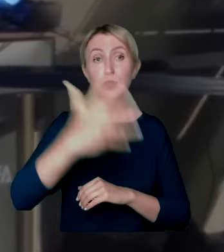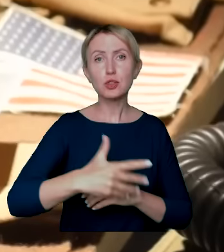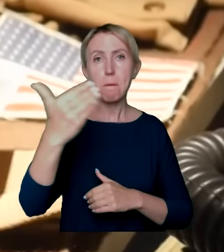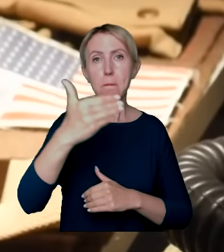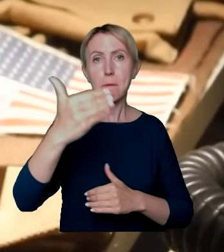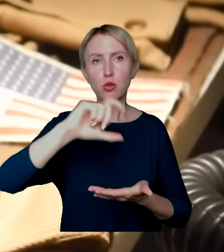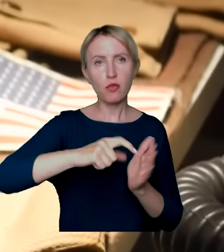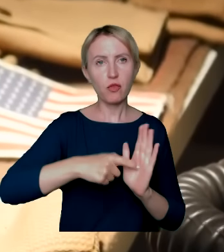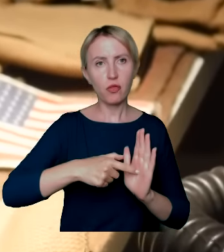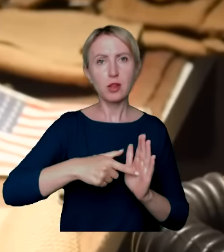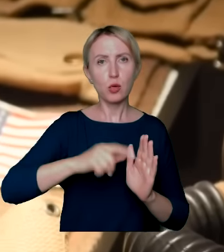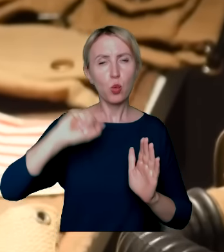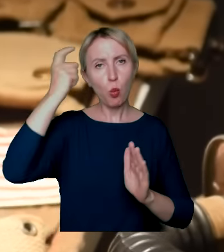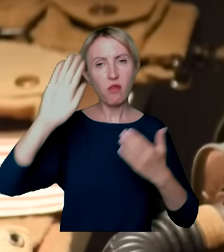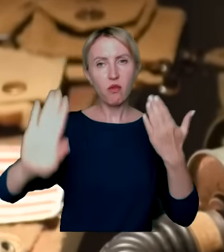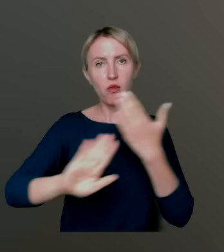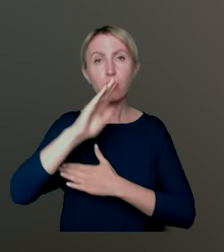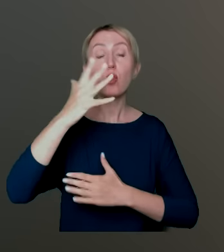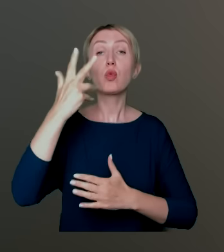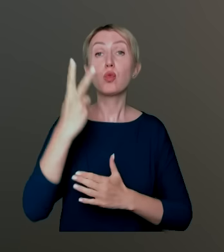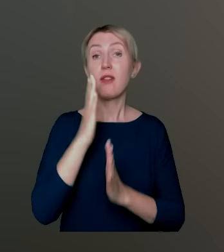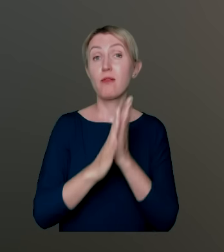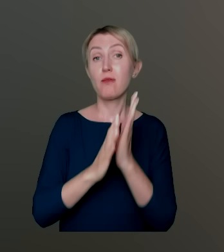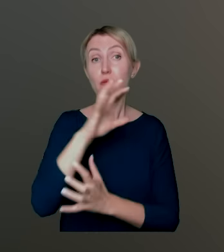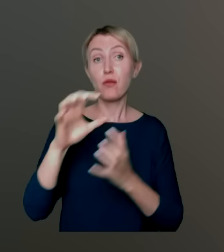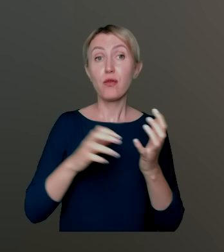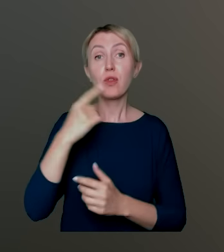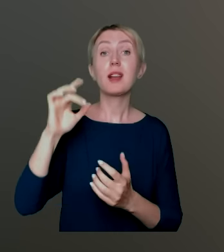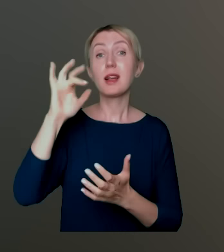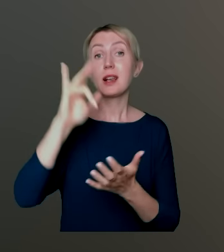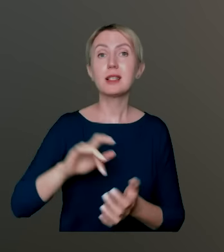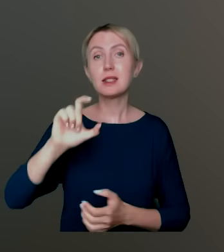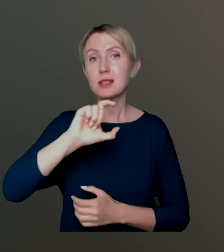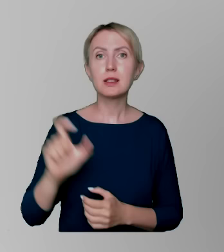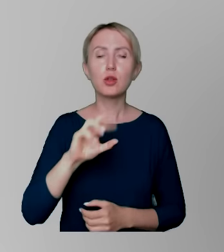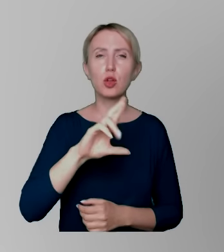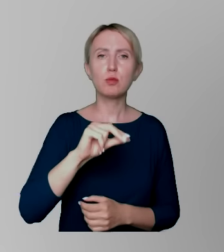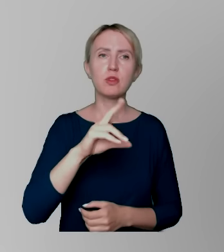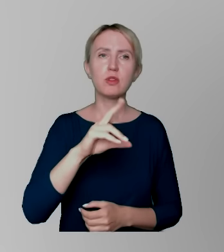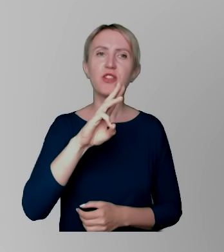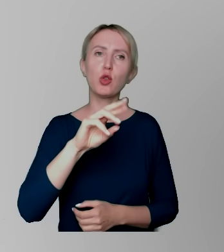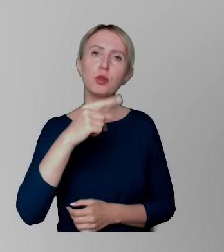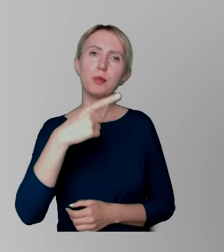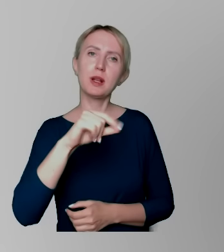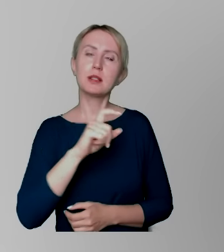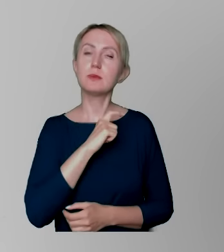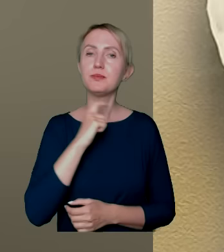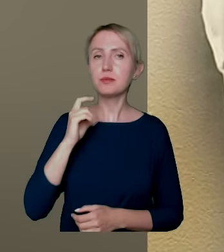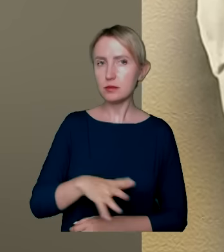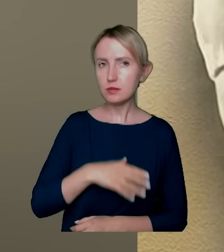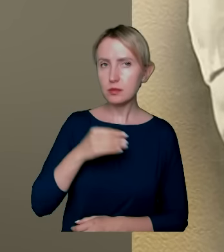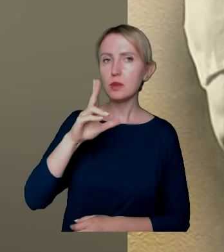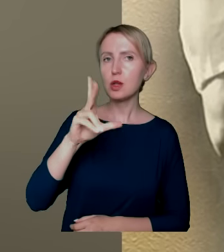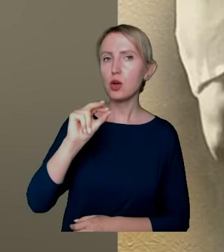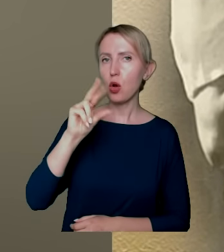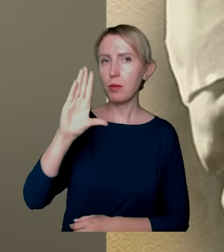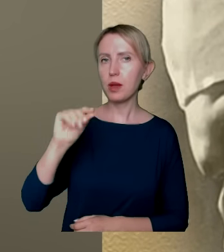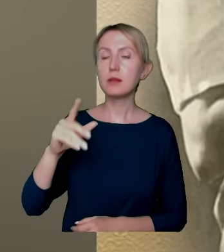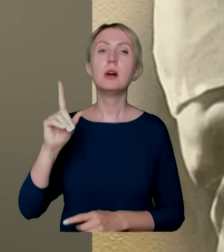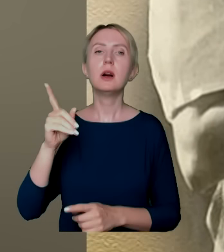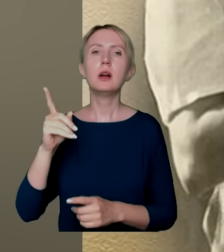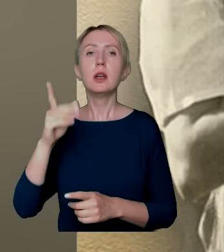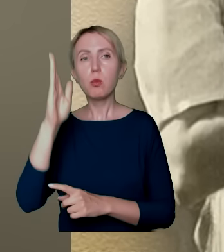wystawy głównej Muzeum II Wojny Światowej w Gdańsku zostali usunięci rotmistrz Witold Pilecki, święty ojciec Maksymilian Kolbe, a po